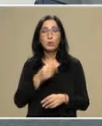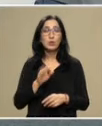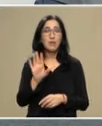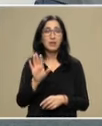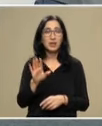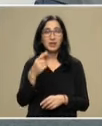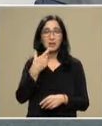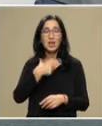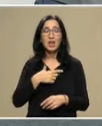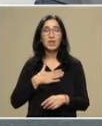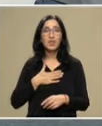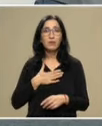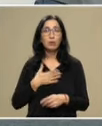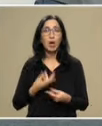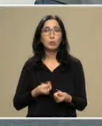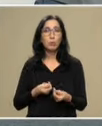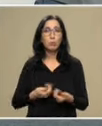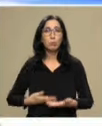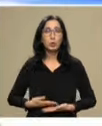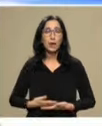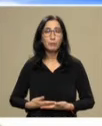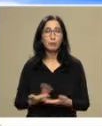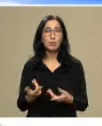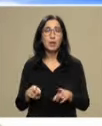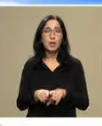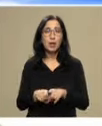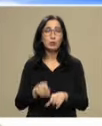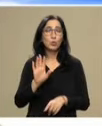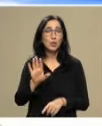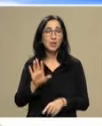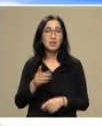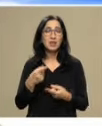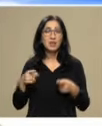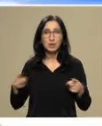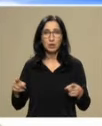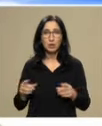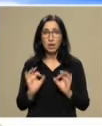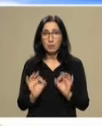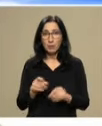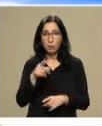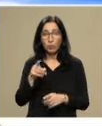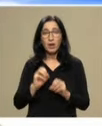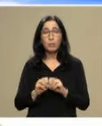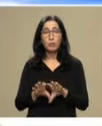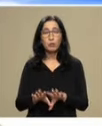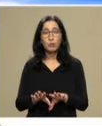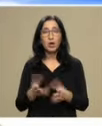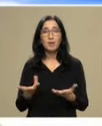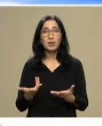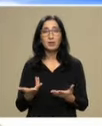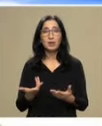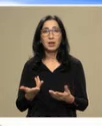техните индивидуални потребности, както и техните различия. И именно това им позволява да